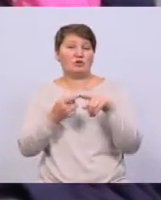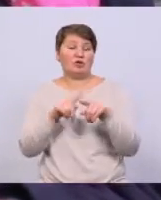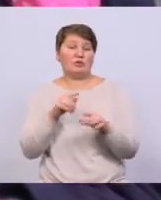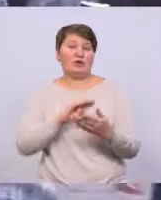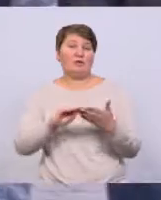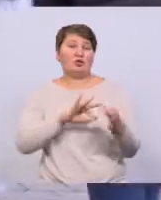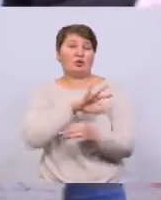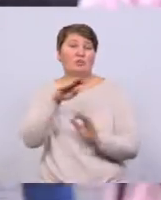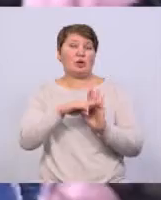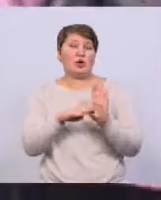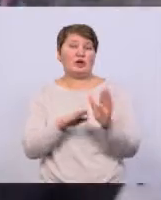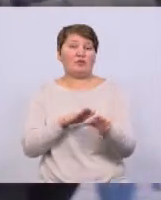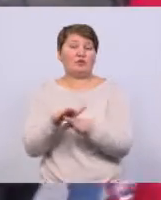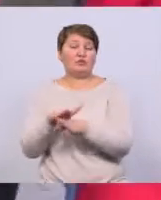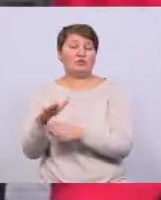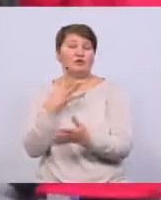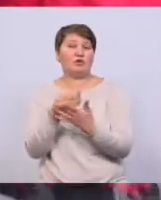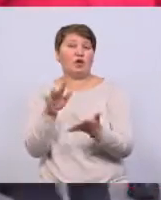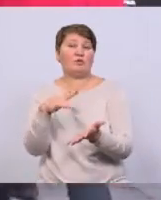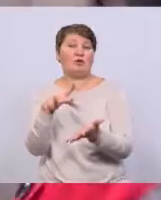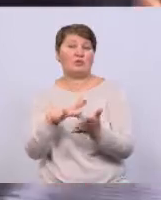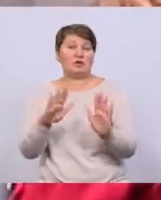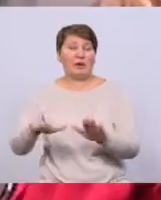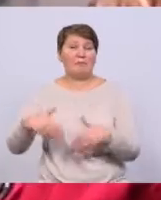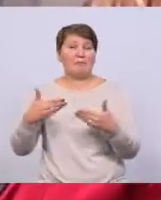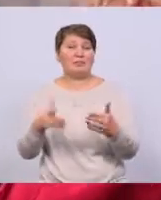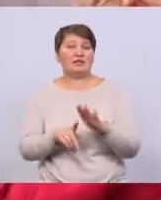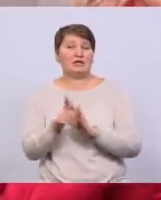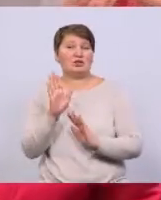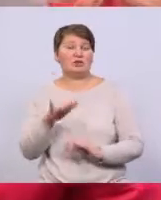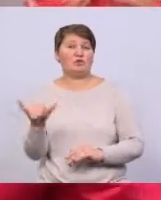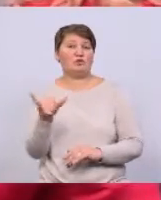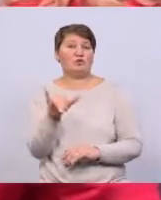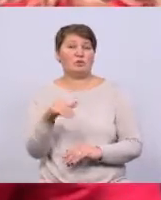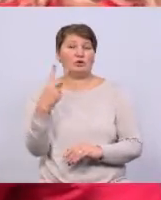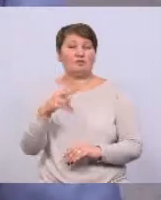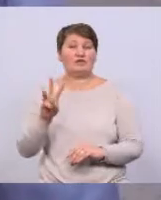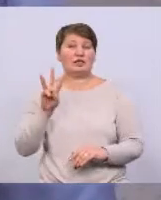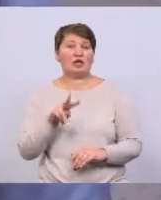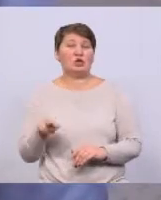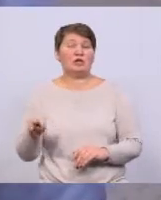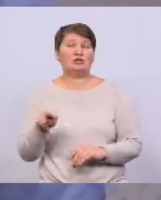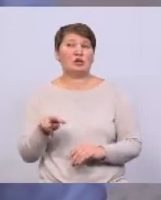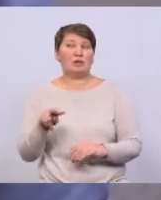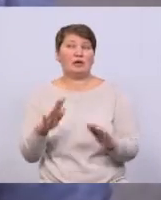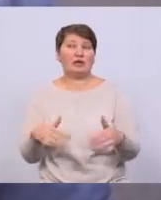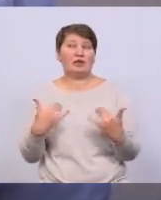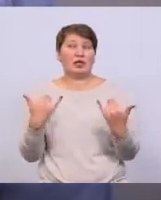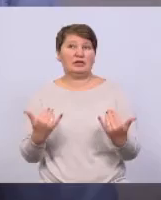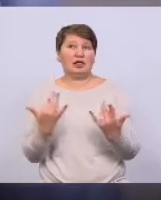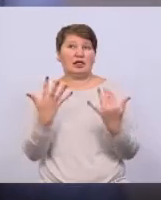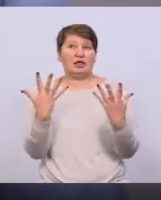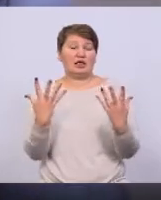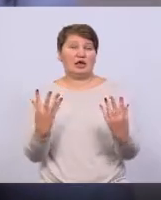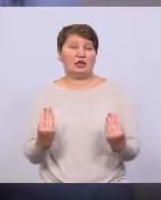які реалізовуватимуть у своєму місті. Їхня презентація відбудеться у суботу, 23 листопада. Вони наразі кілька днів